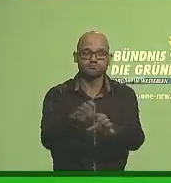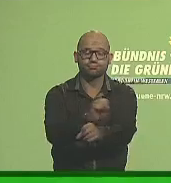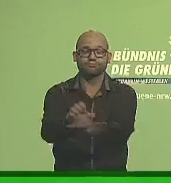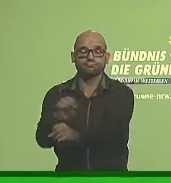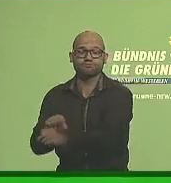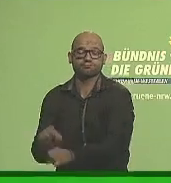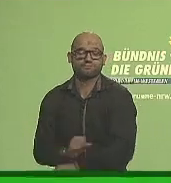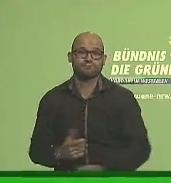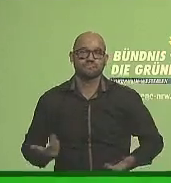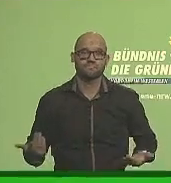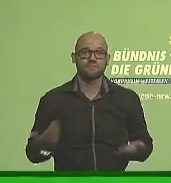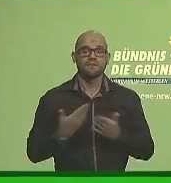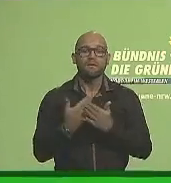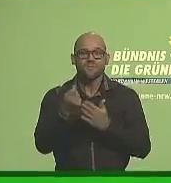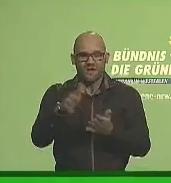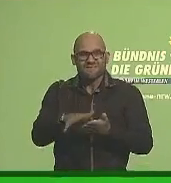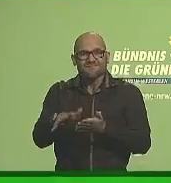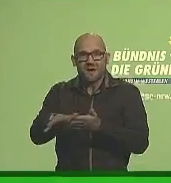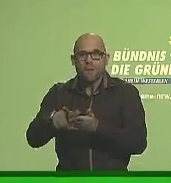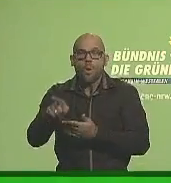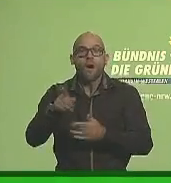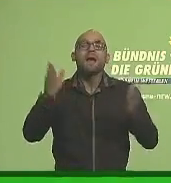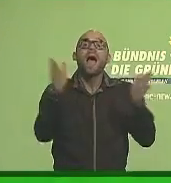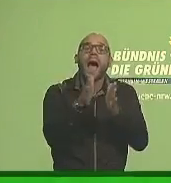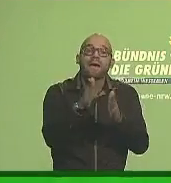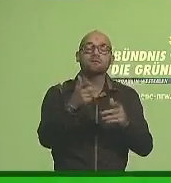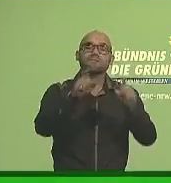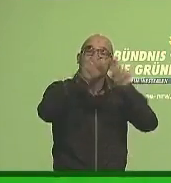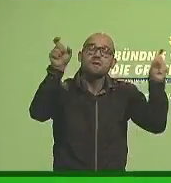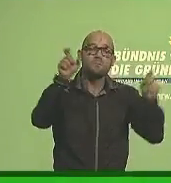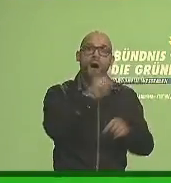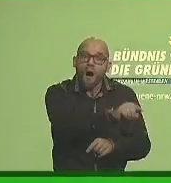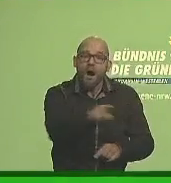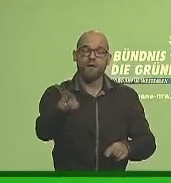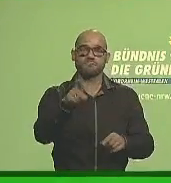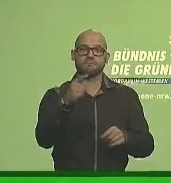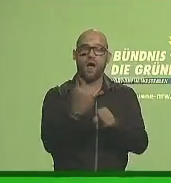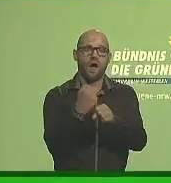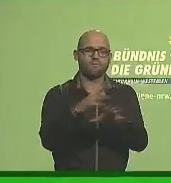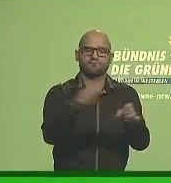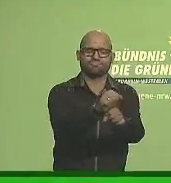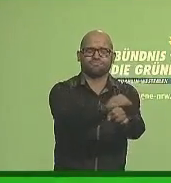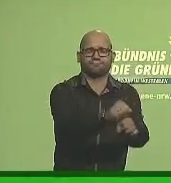nur die Verbraucher, sondern die kleinen und mittelständischen Unternehmen, die Arbeitsplätze verlieren.